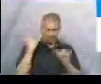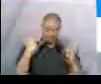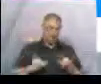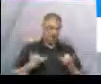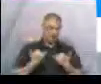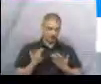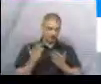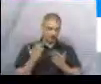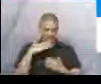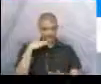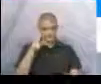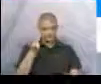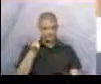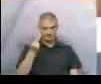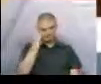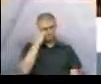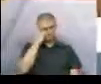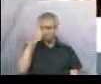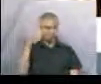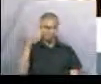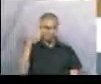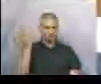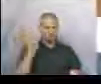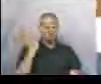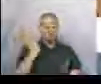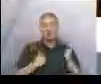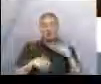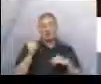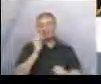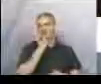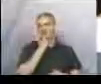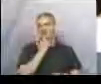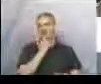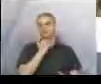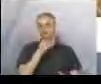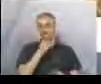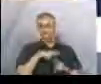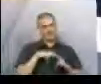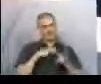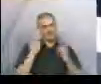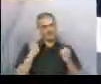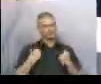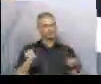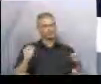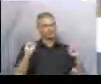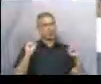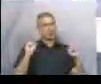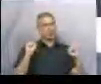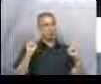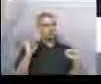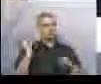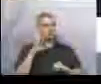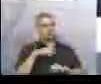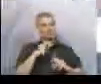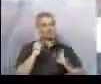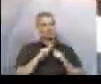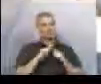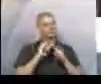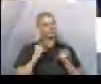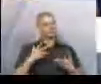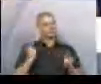זאת בהודו. ורובם הם צעירים ישראלים אחרי שחרור שבאים גם לאיזשהו סוג של חיפוש